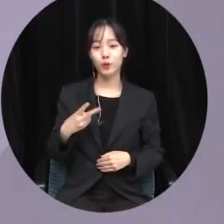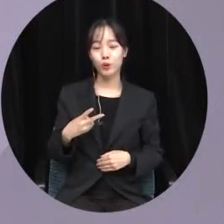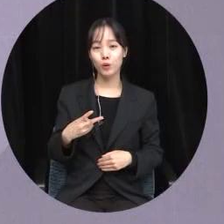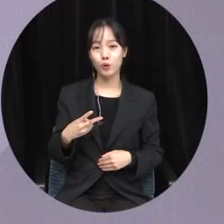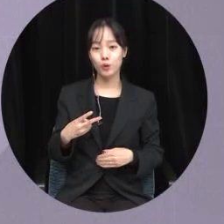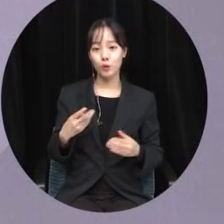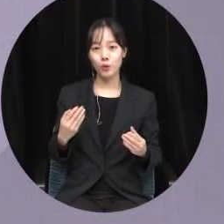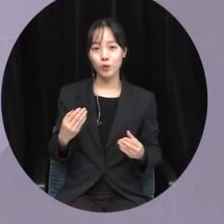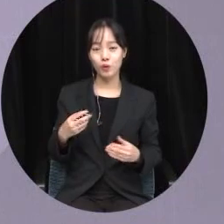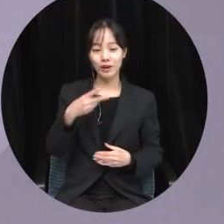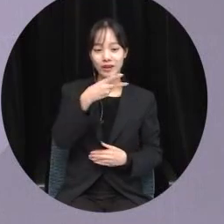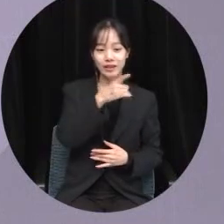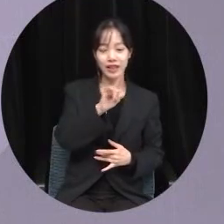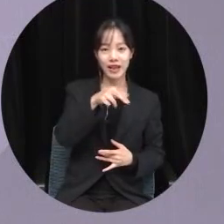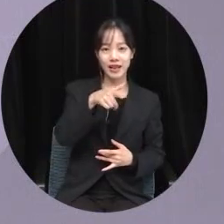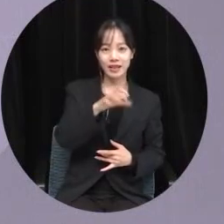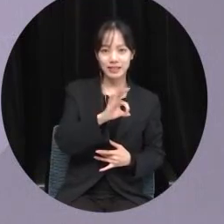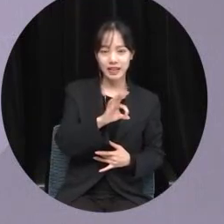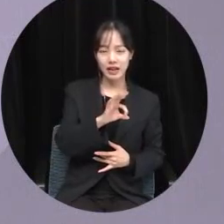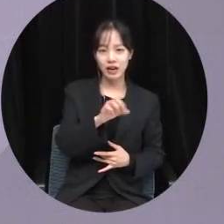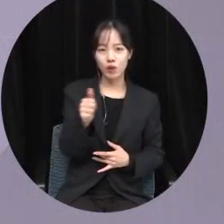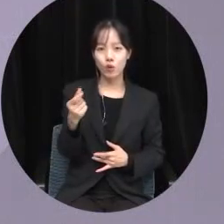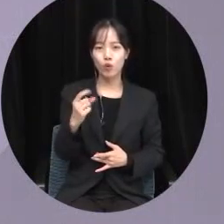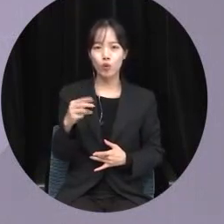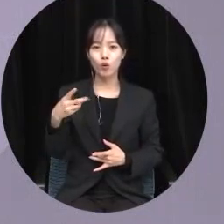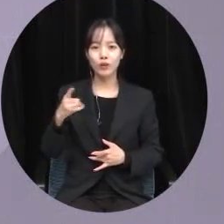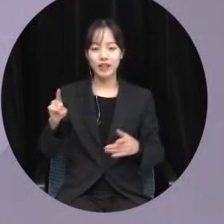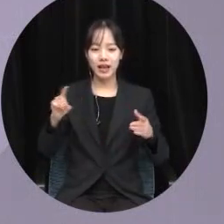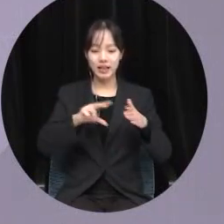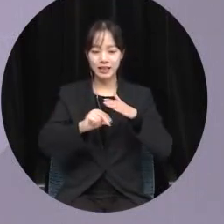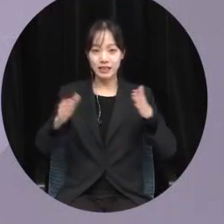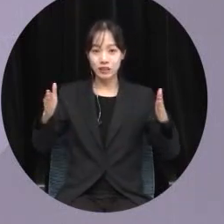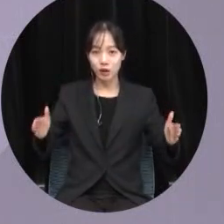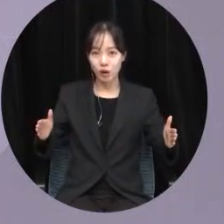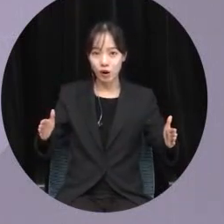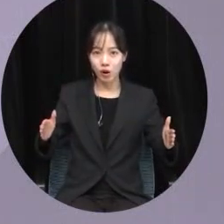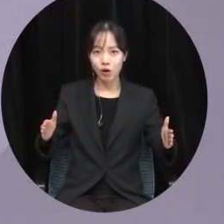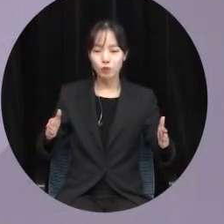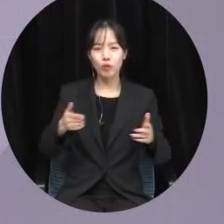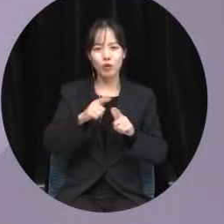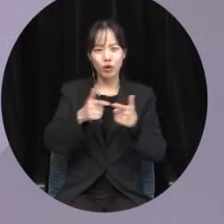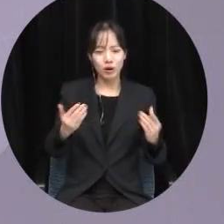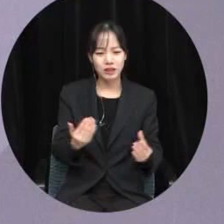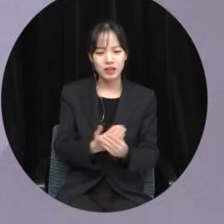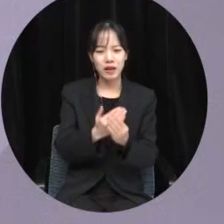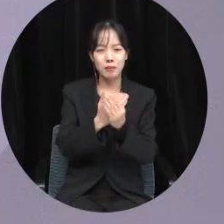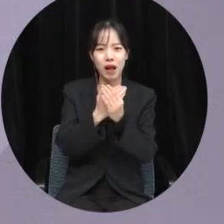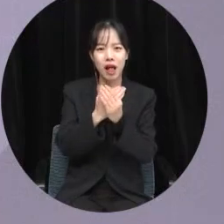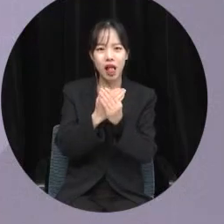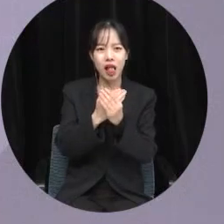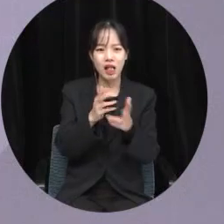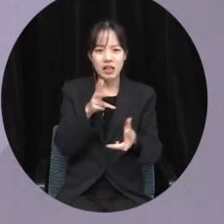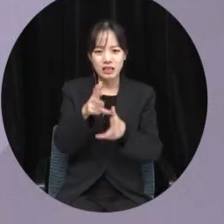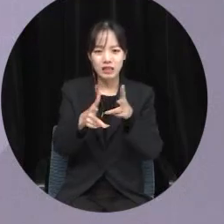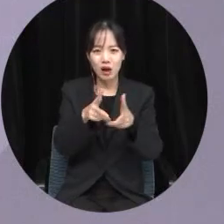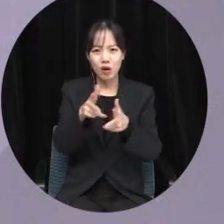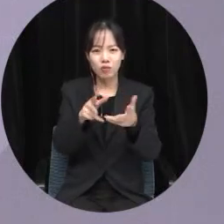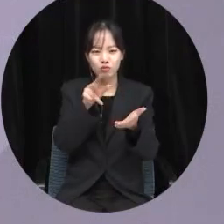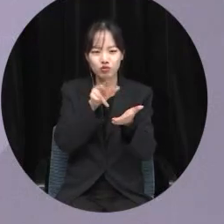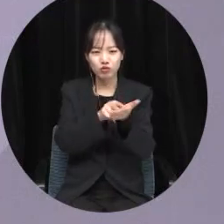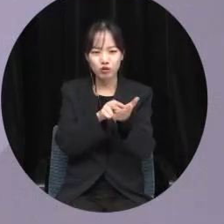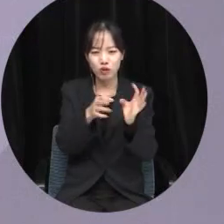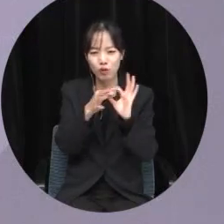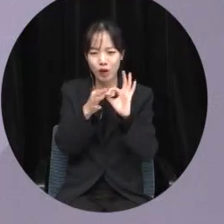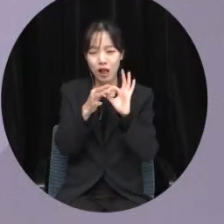그러니까 대장홍대선이나 서부트럭 터미널 같은 또 목동 신시가지 개발과 같은 큰 사업의 변화가 있게 될